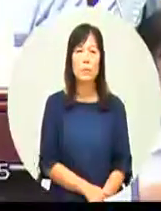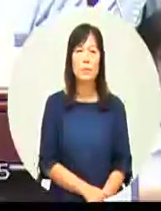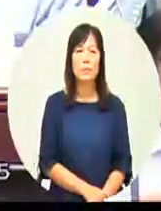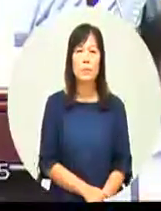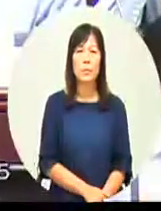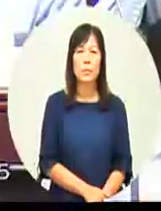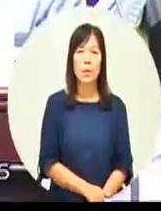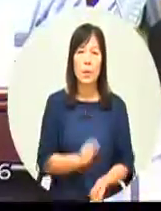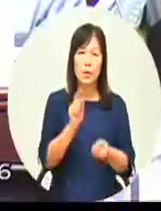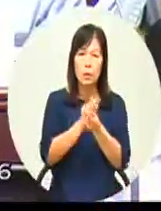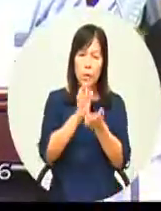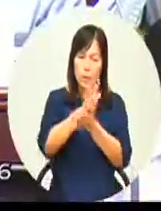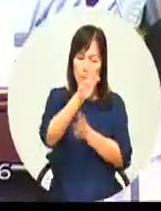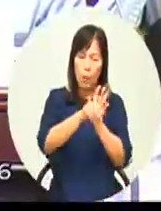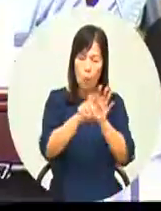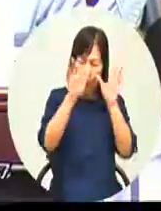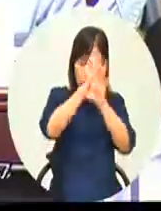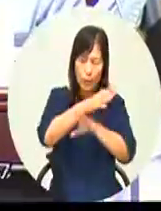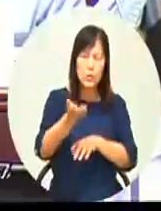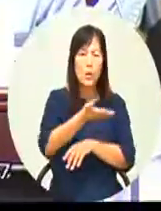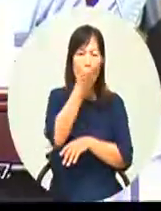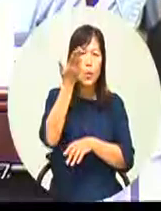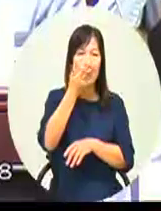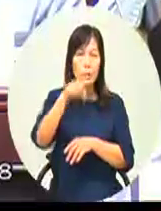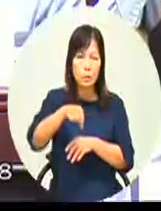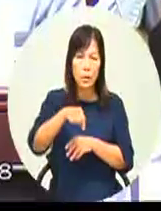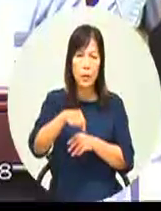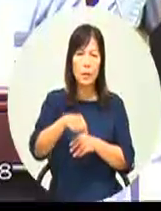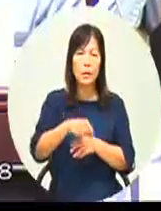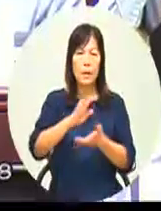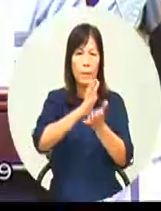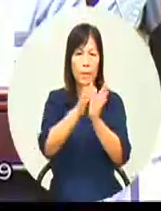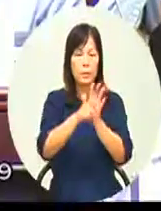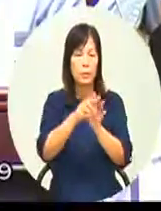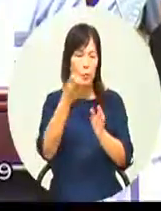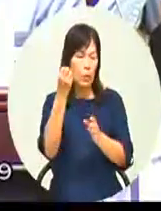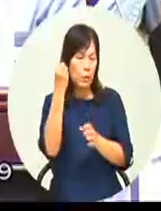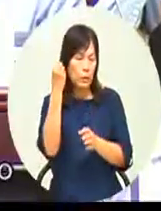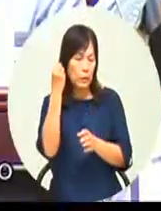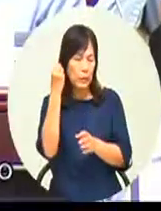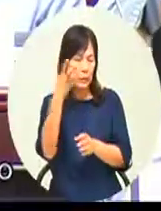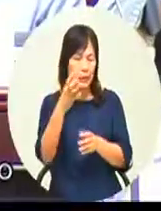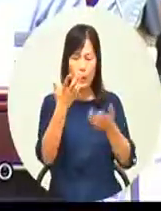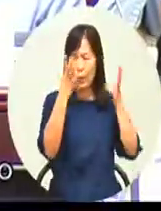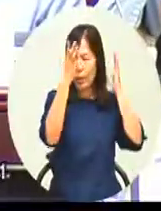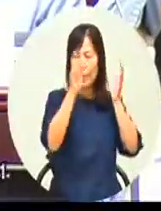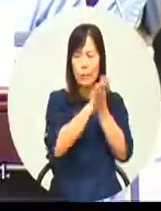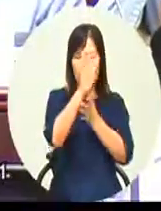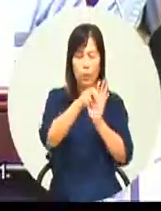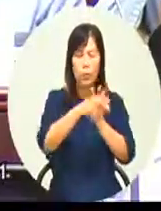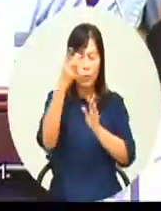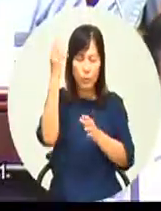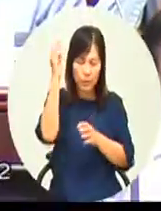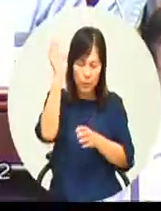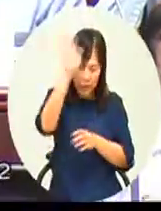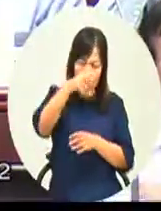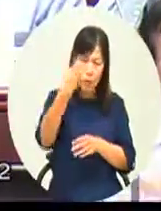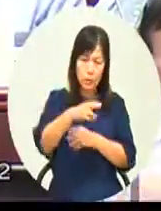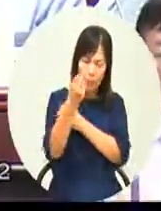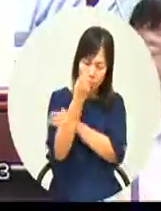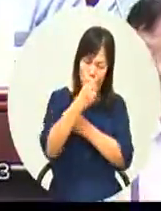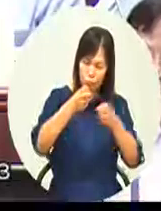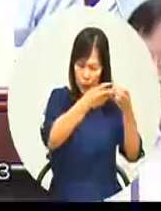于整个夜间观光的部分，是不是能够也打造一些新的亮点？这个部分我们在后续再来做一些努力跟讨